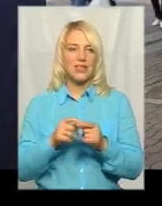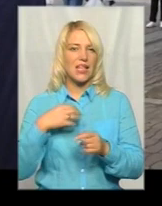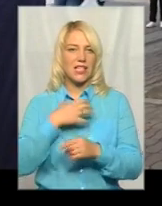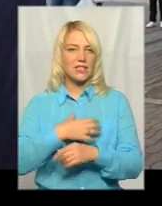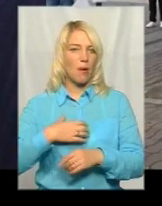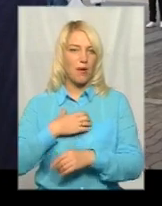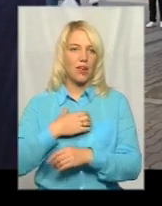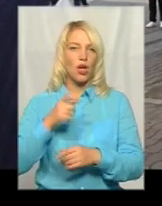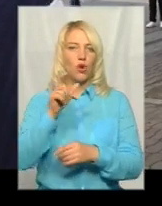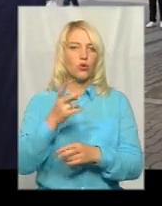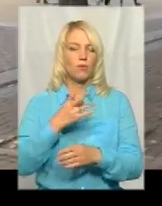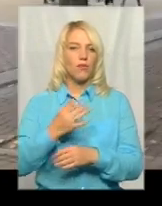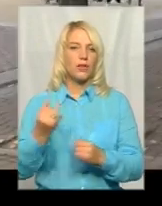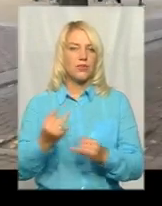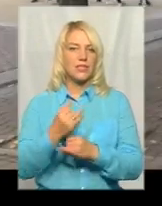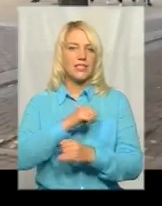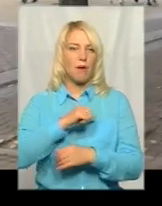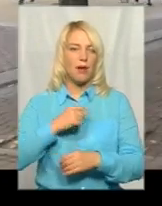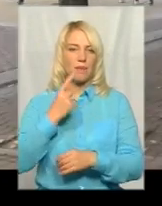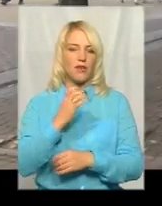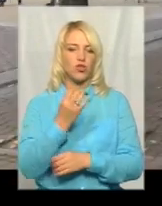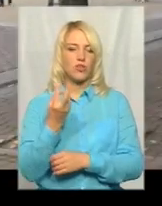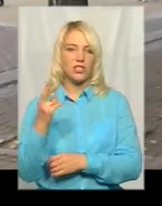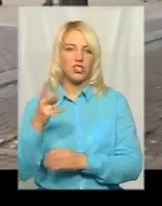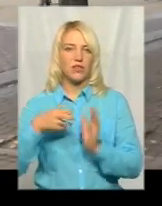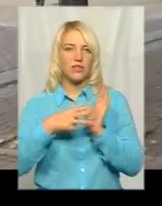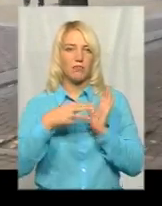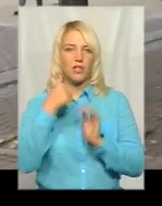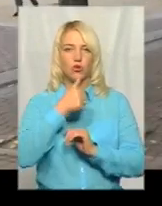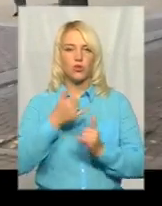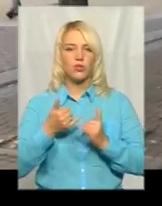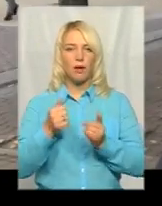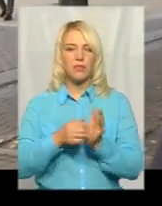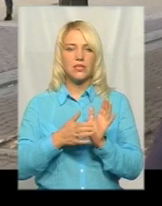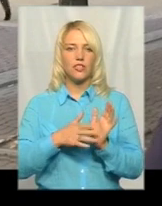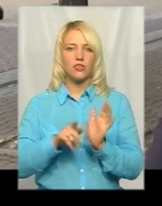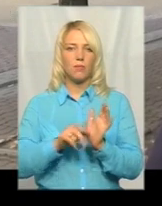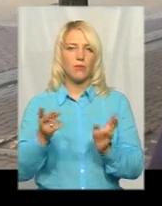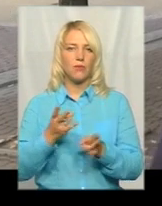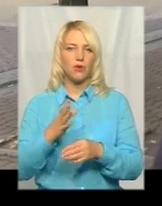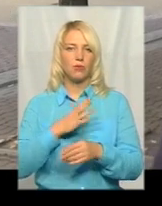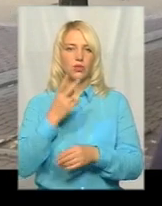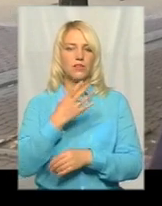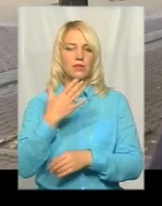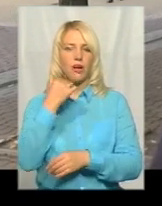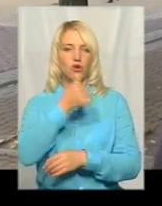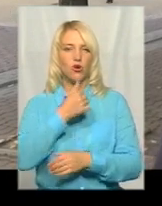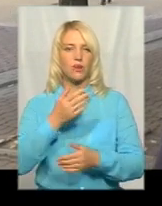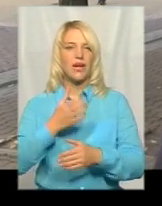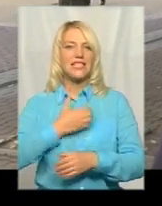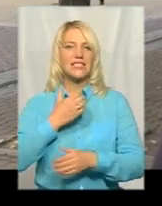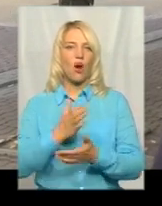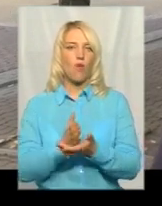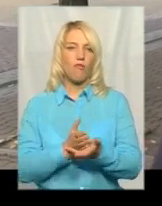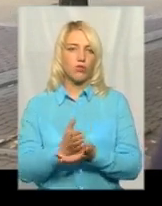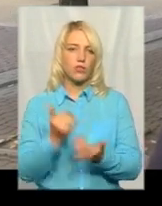людина повинна бути зацікавлена сама. З 1 січня 2018 року для призначення пенсії необхідно мати 25 років страхового стажу.